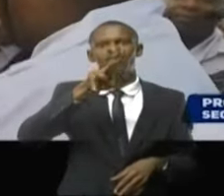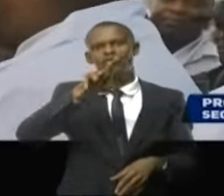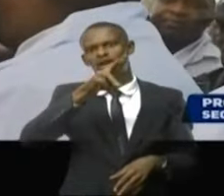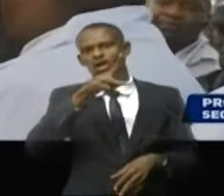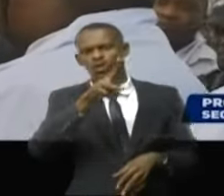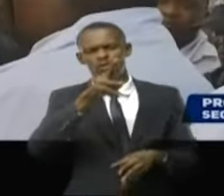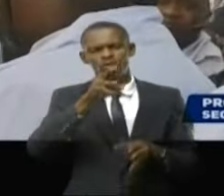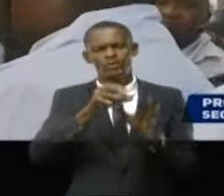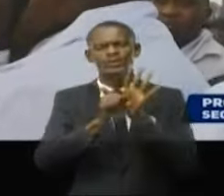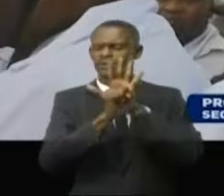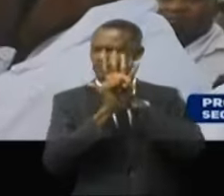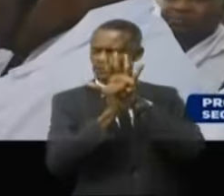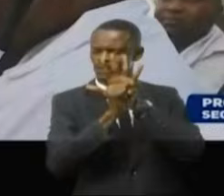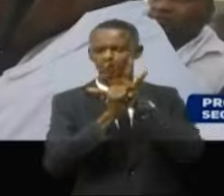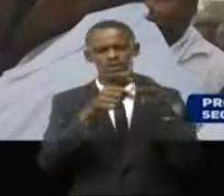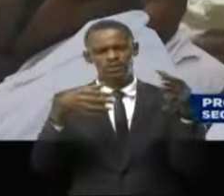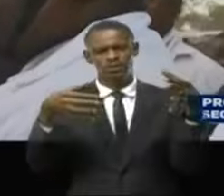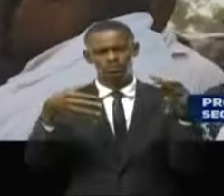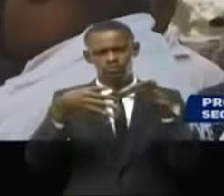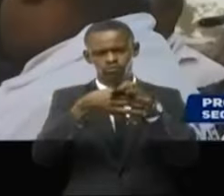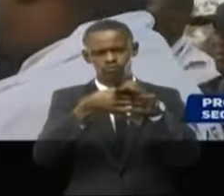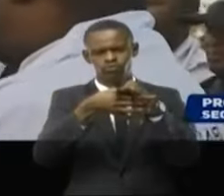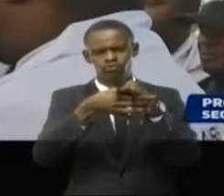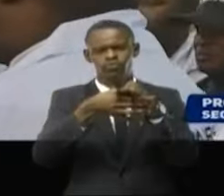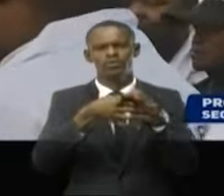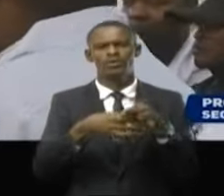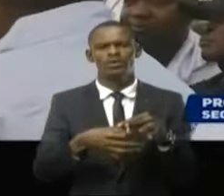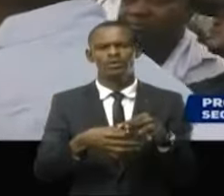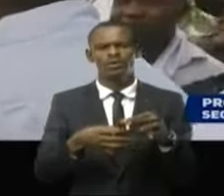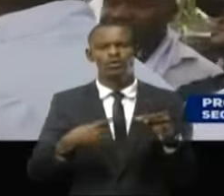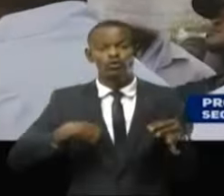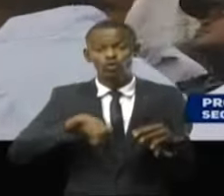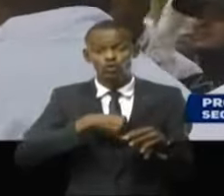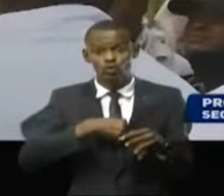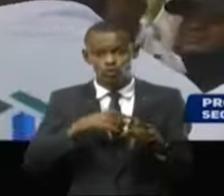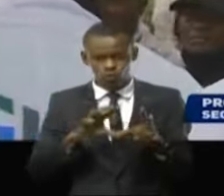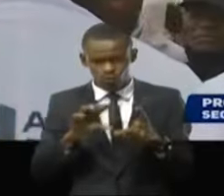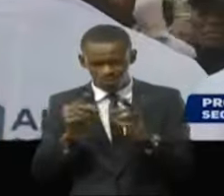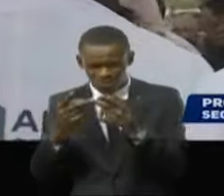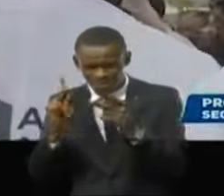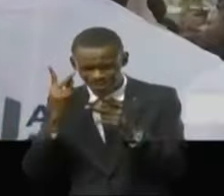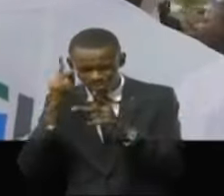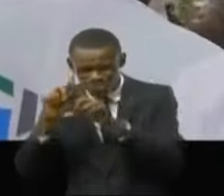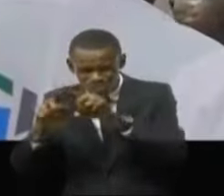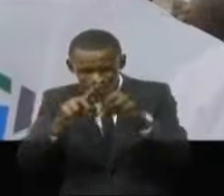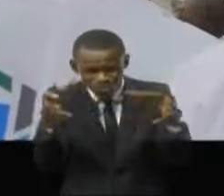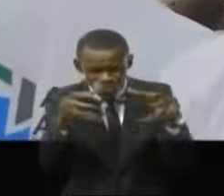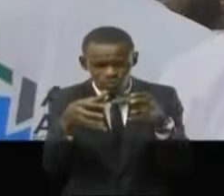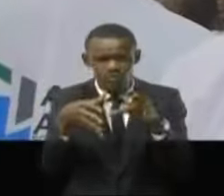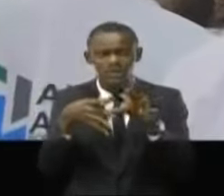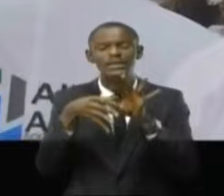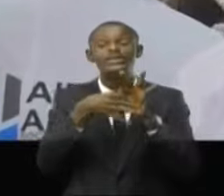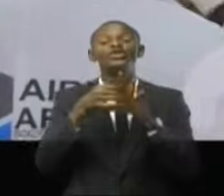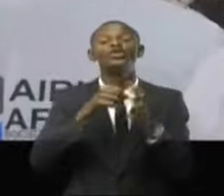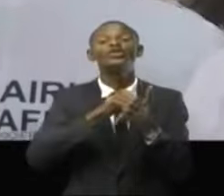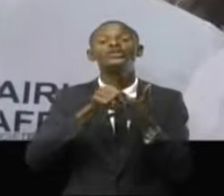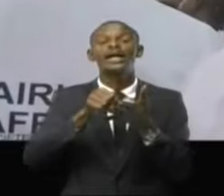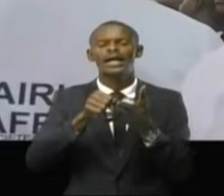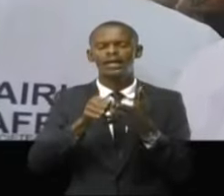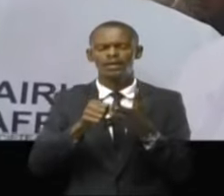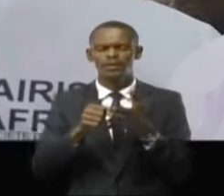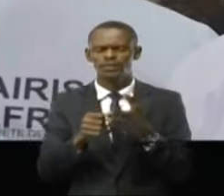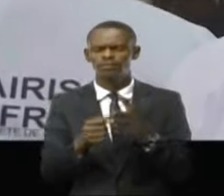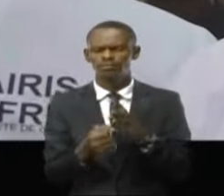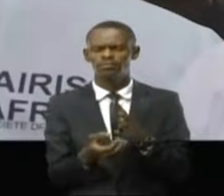à transmettre ce message-là. Et également, les remerciements du président de la République, Félix-Antoine Tshisekedi